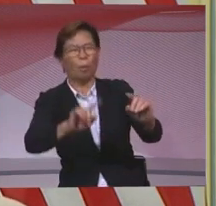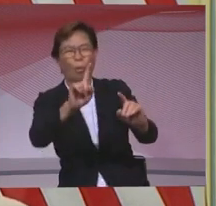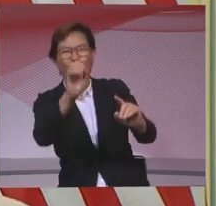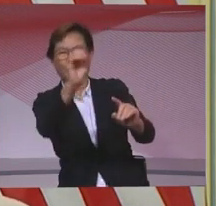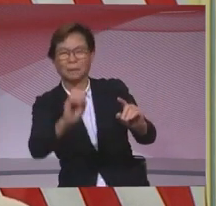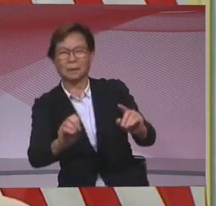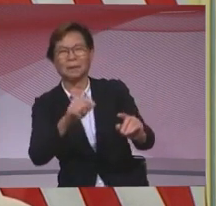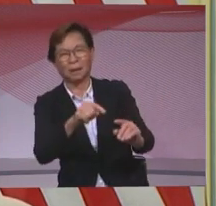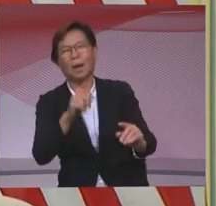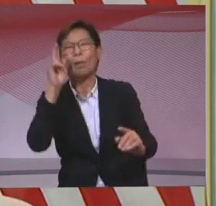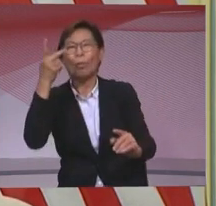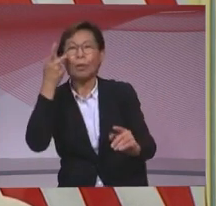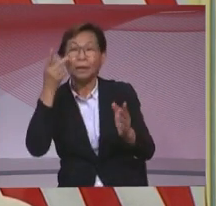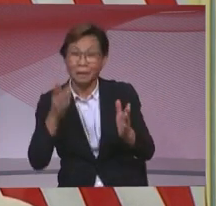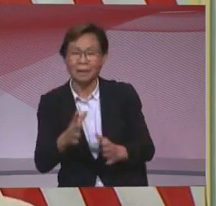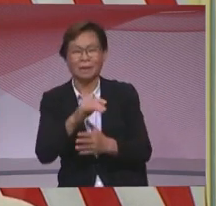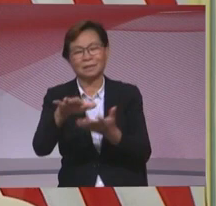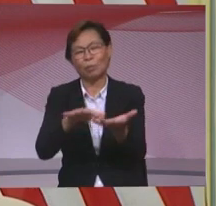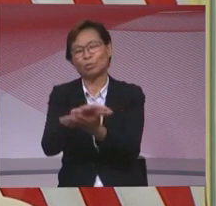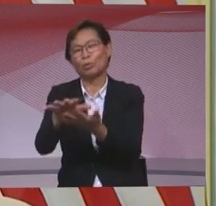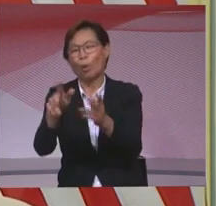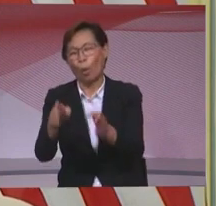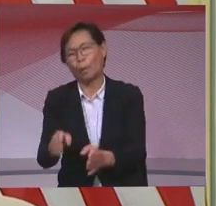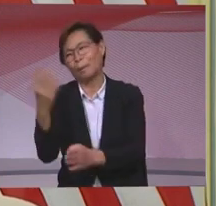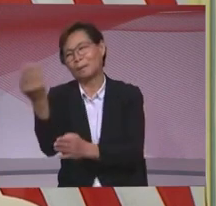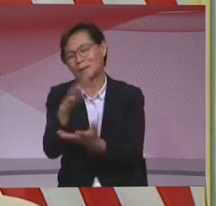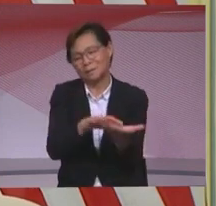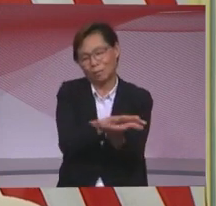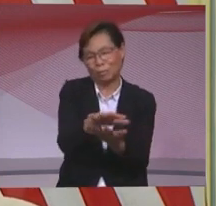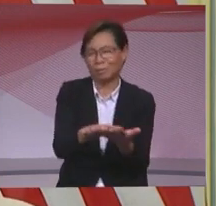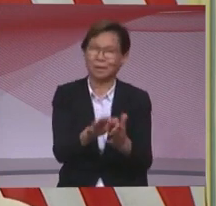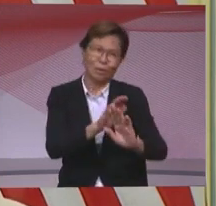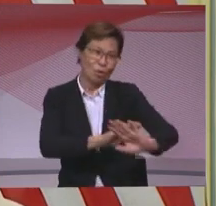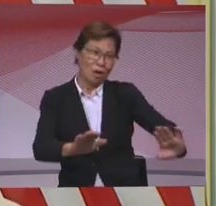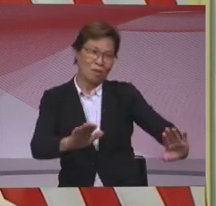tetapi bercampur-campur. Jadi tidaklah orang politik semata-mata.